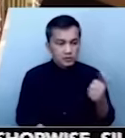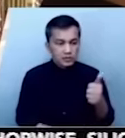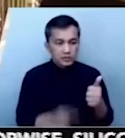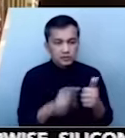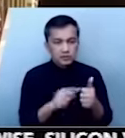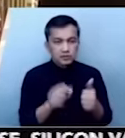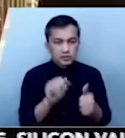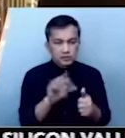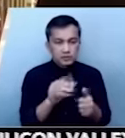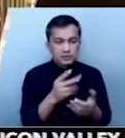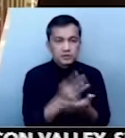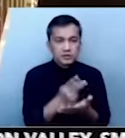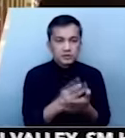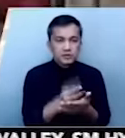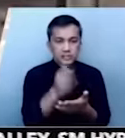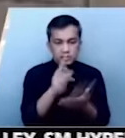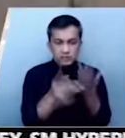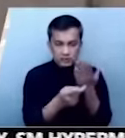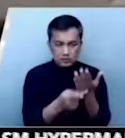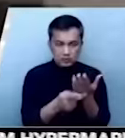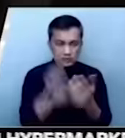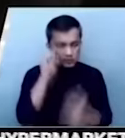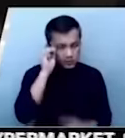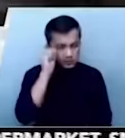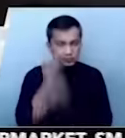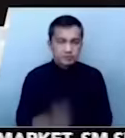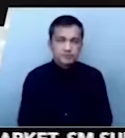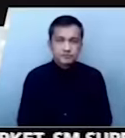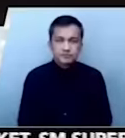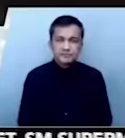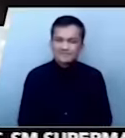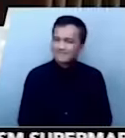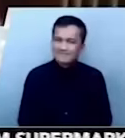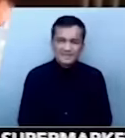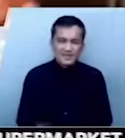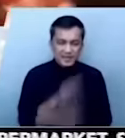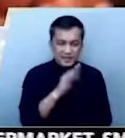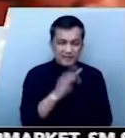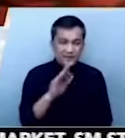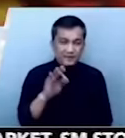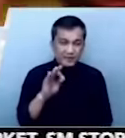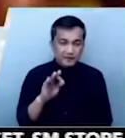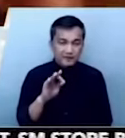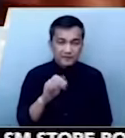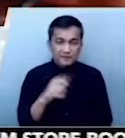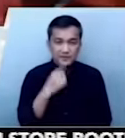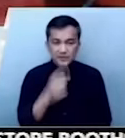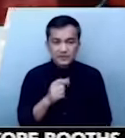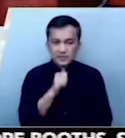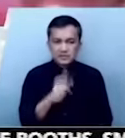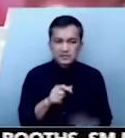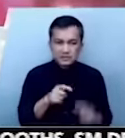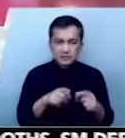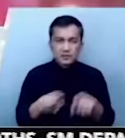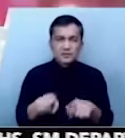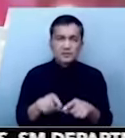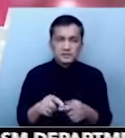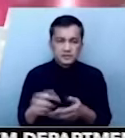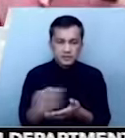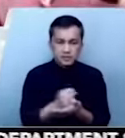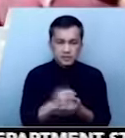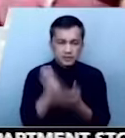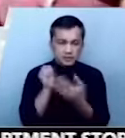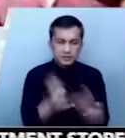ang kada kilo ng sibuyas. Ayon sa FFF, hindi dapat sumabay sa panahon ng anihan ang pagpasok ng imported